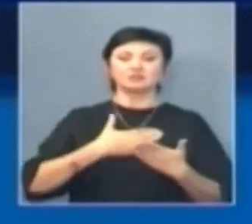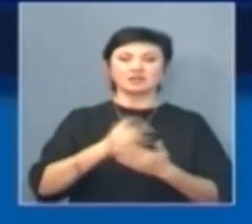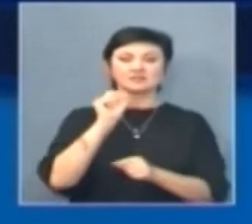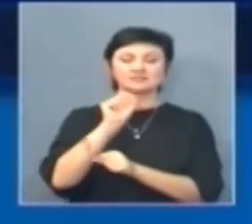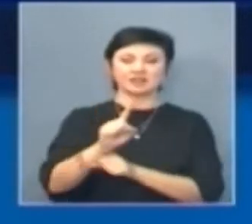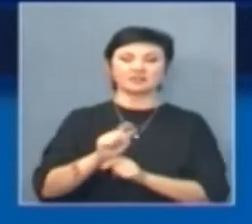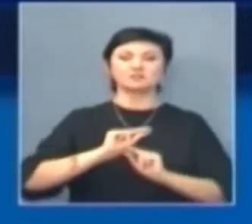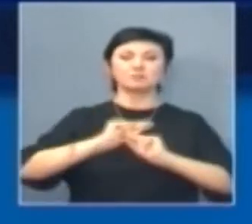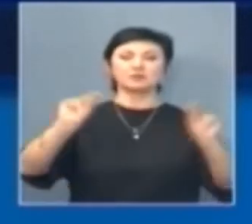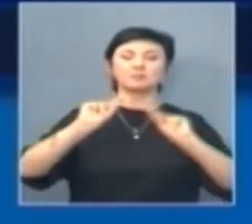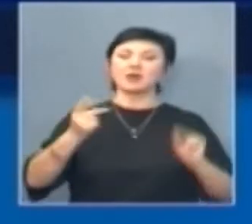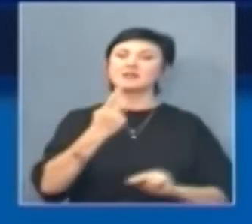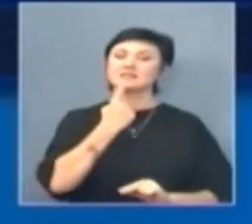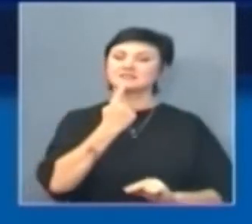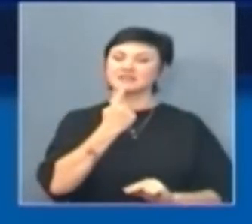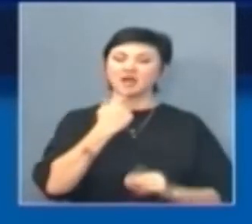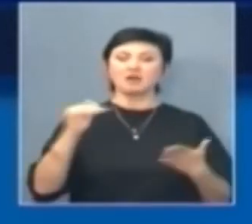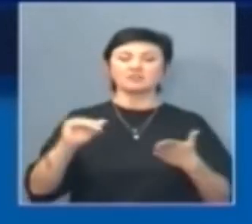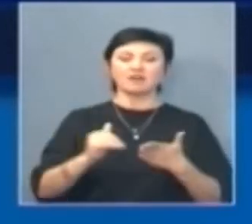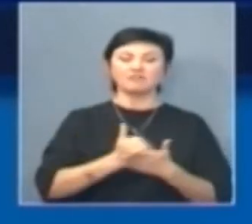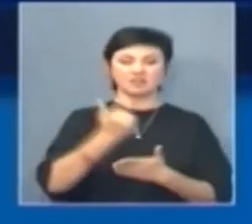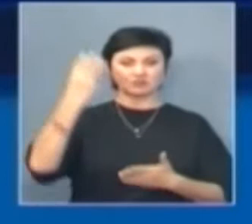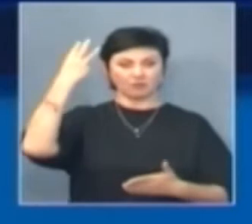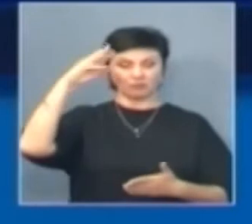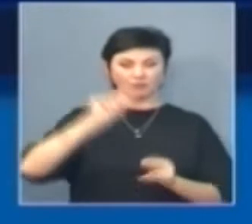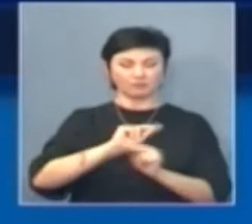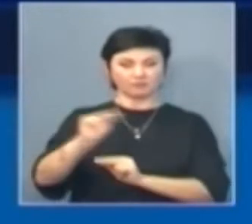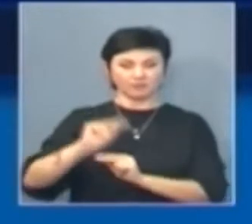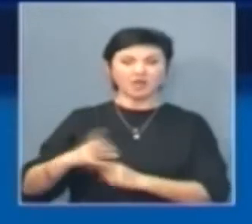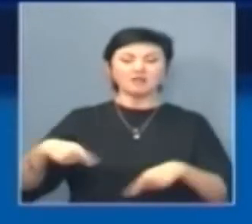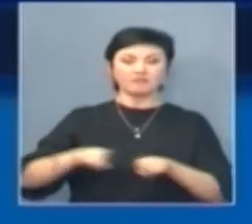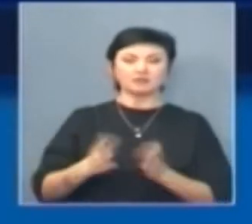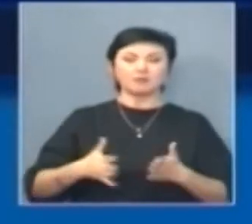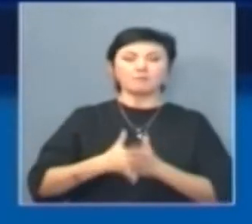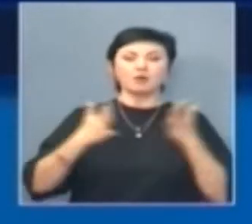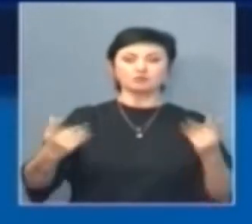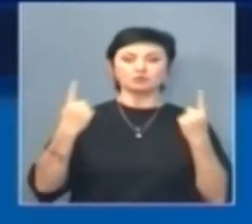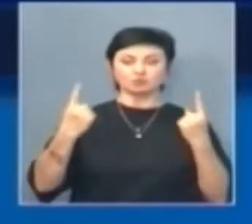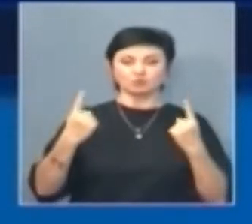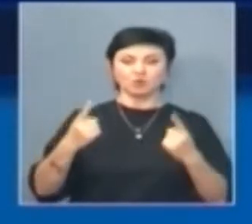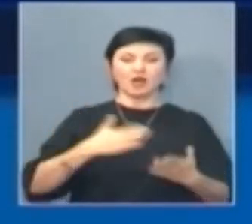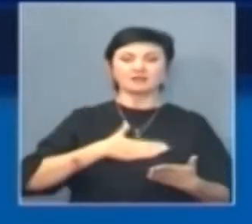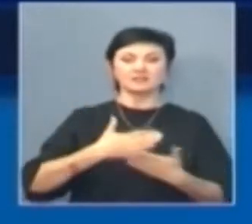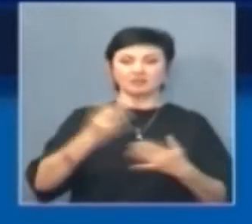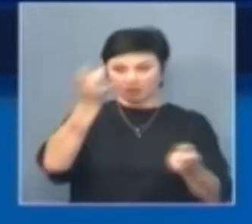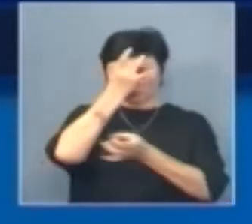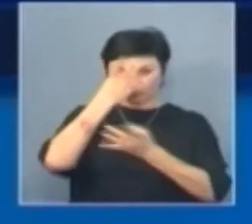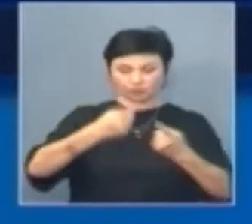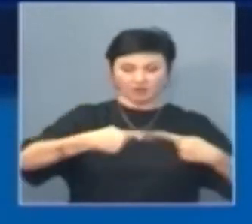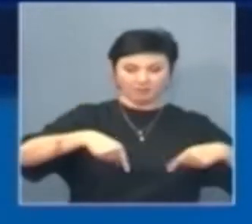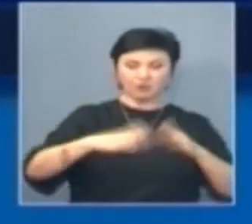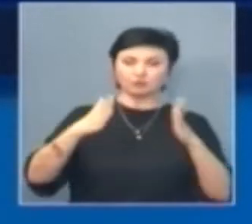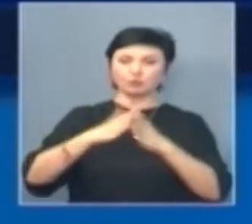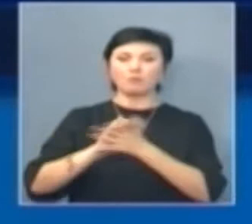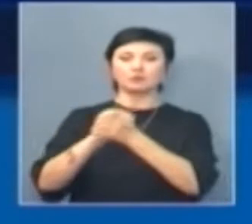является преподавание языка с помощью новейших методик. И в этом большую роль играют активисты этнокультурных объединений, домов